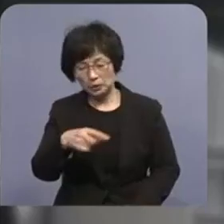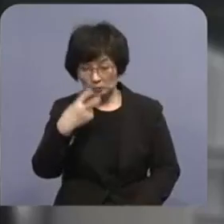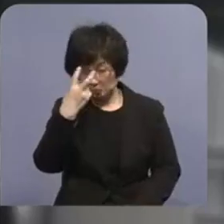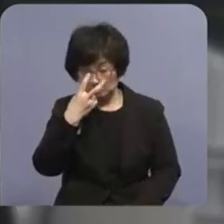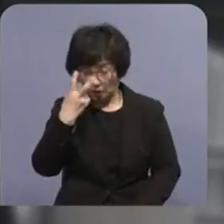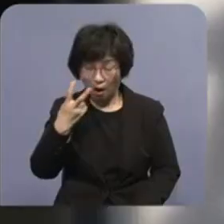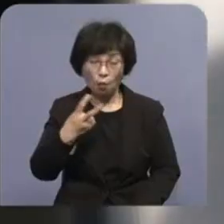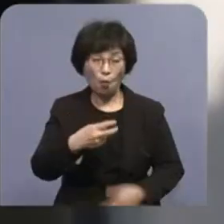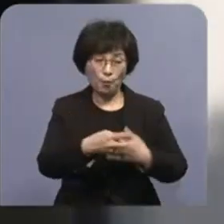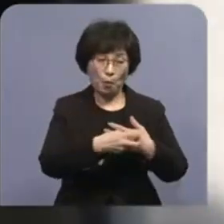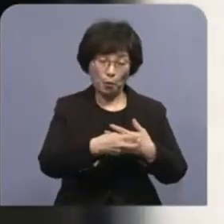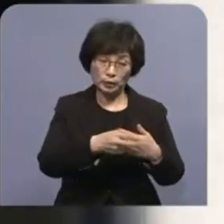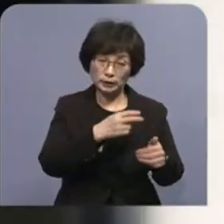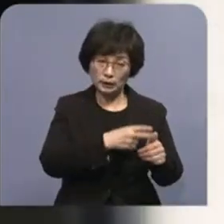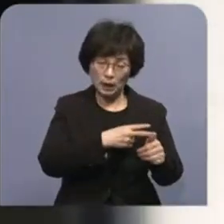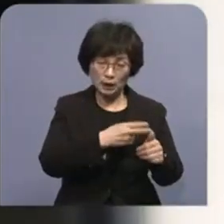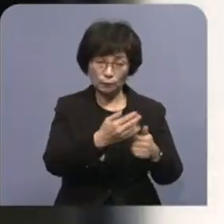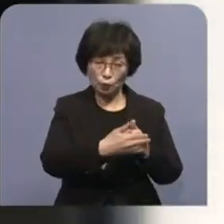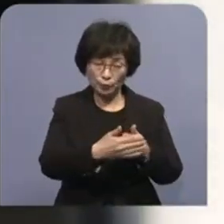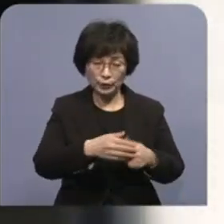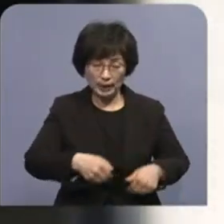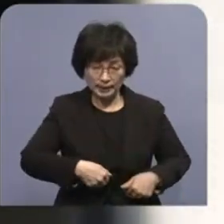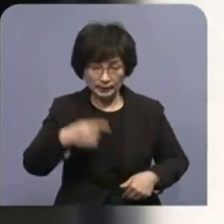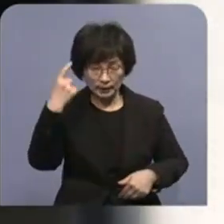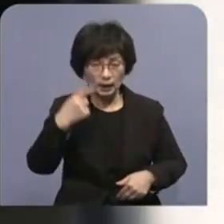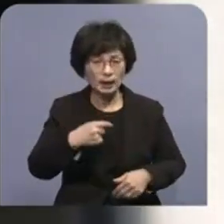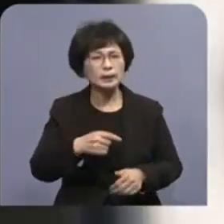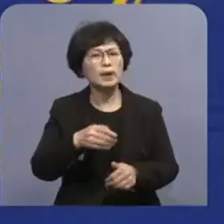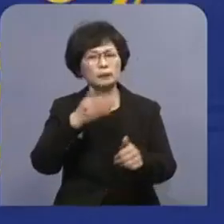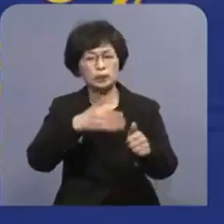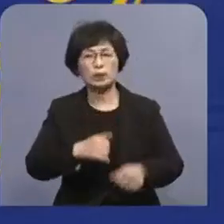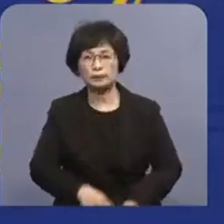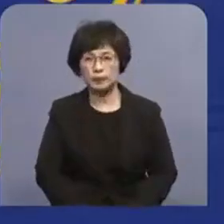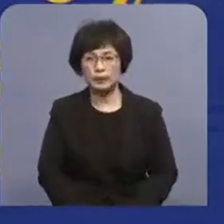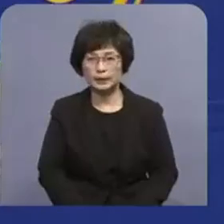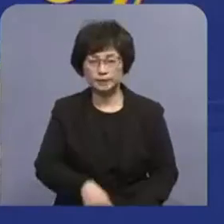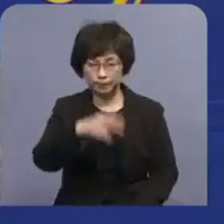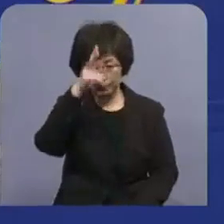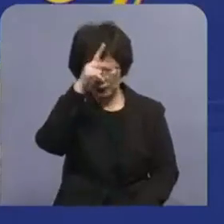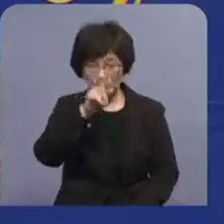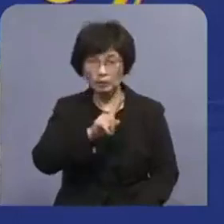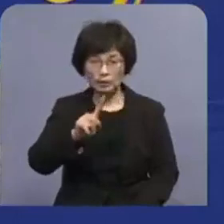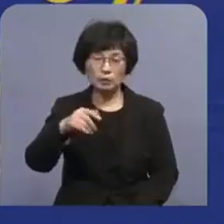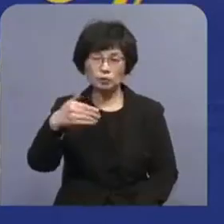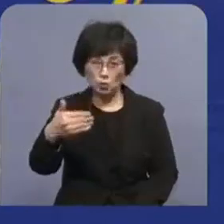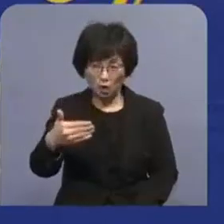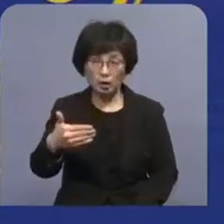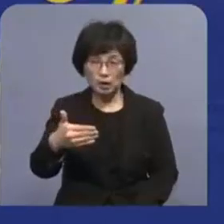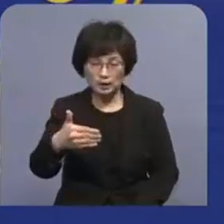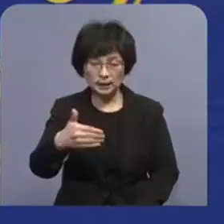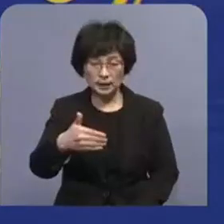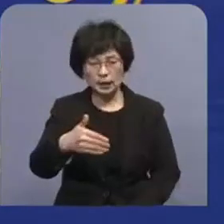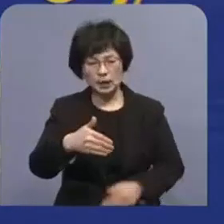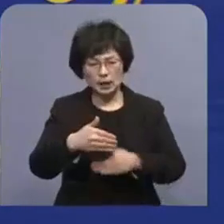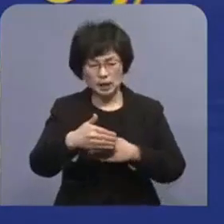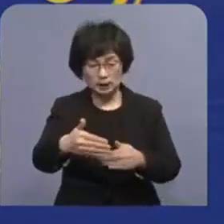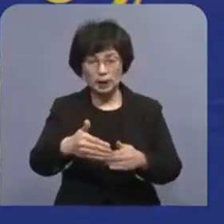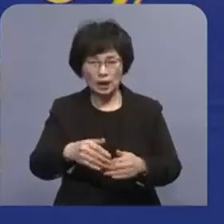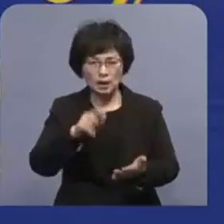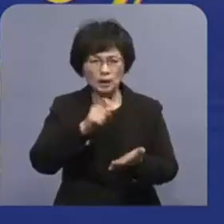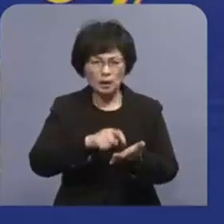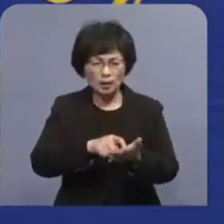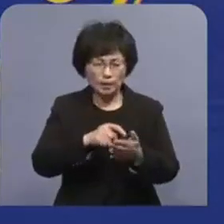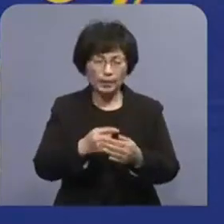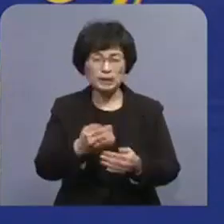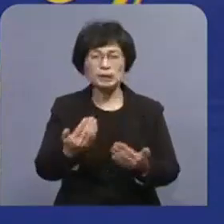도움이 필요할 때만 도움을 요청한다는게 핵심입니다 경찰과 소방이 보호조치 하던 과정에서 응급 상황이